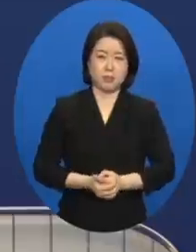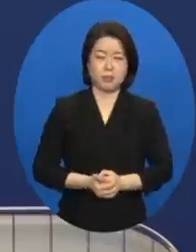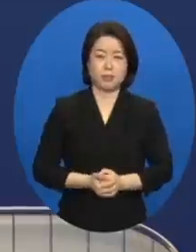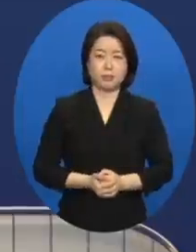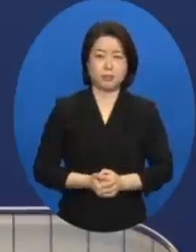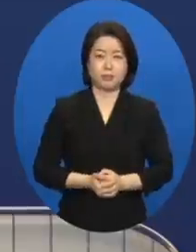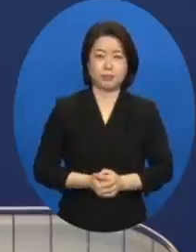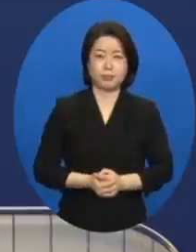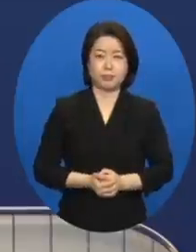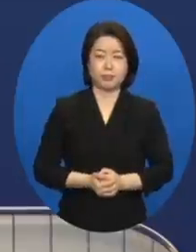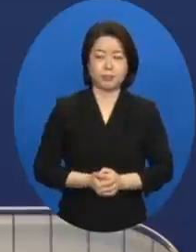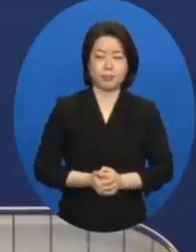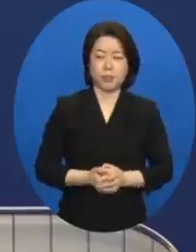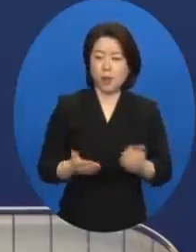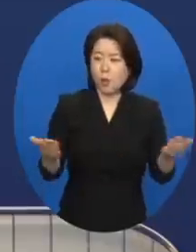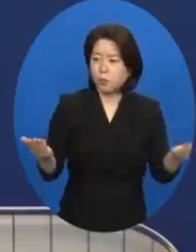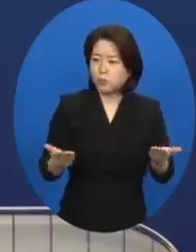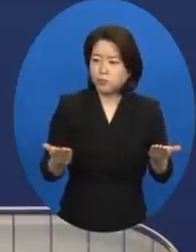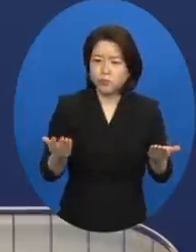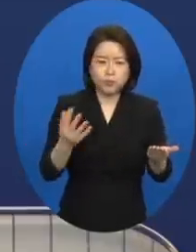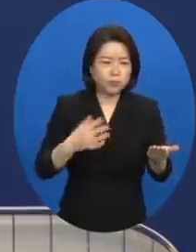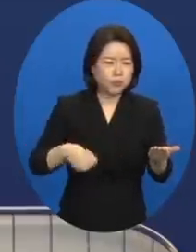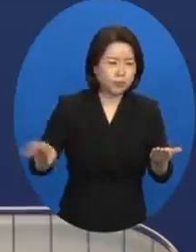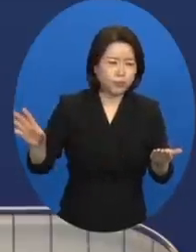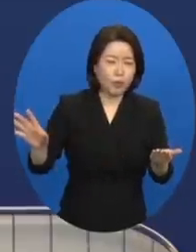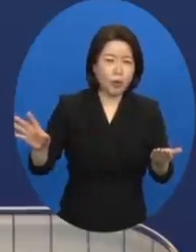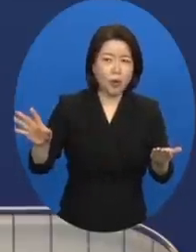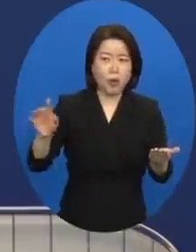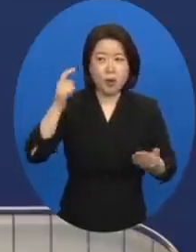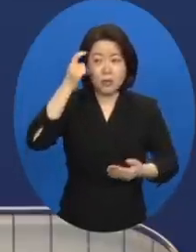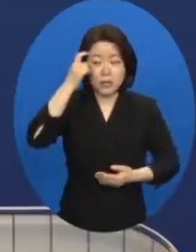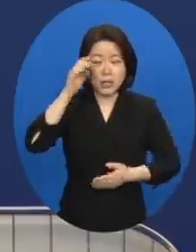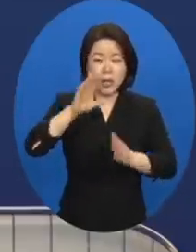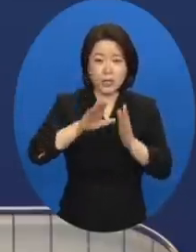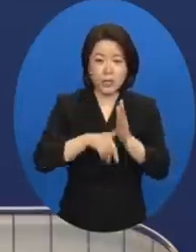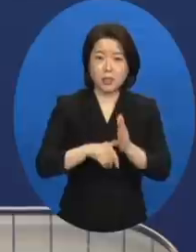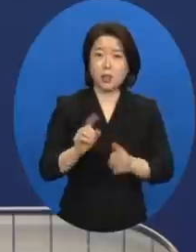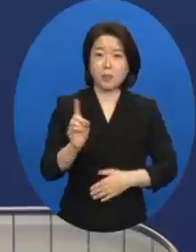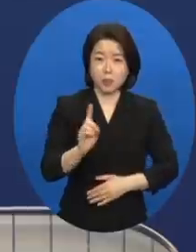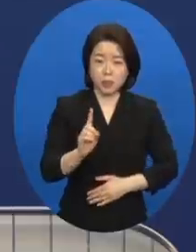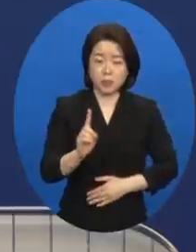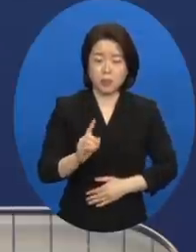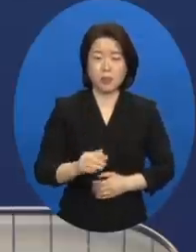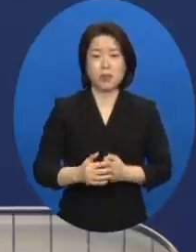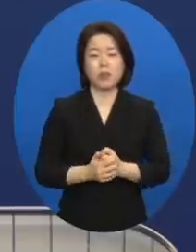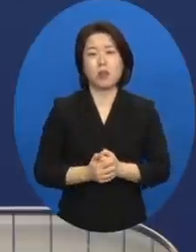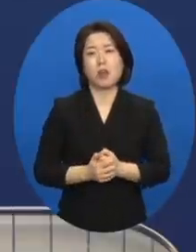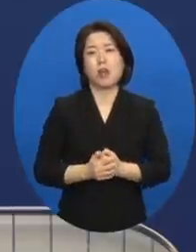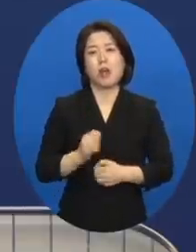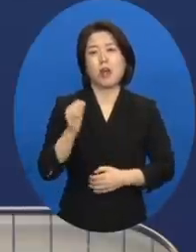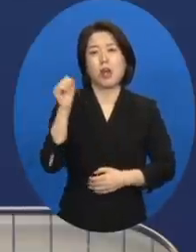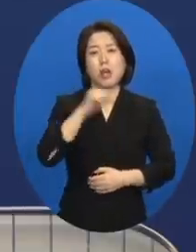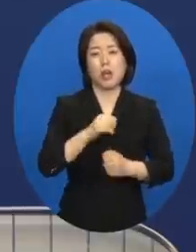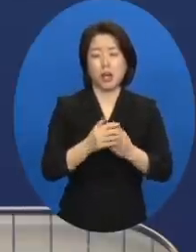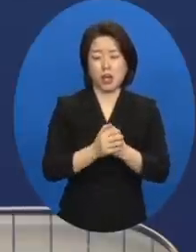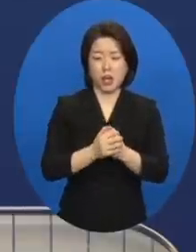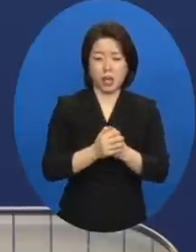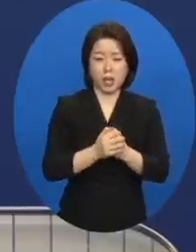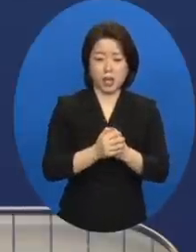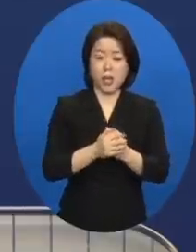사역을 잃어버렸다고 생각이 될 때 어떤 생각이 들었냐면 사역이